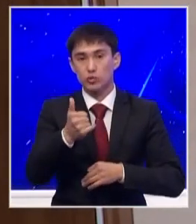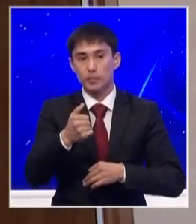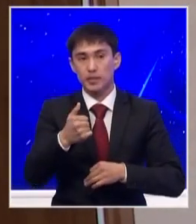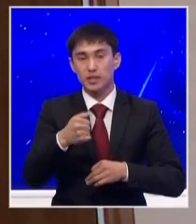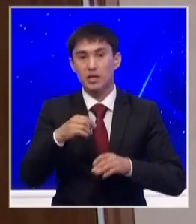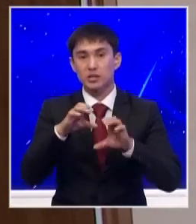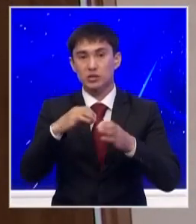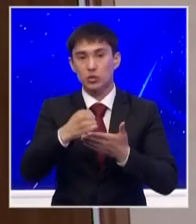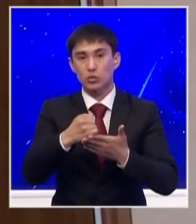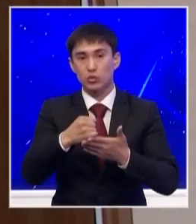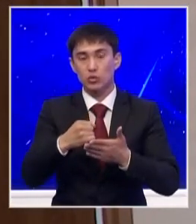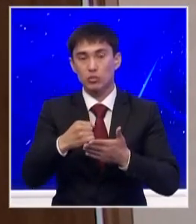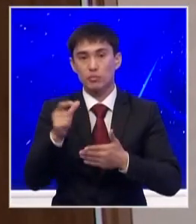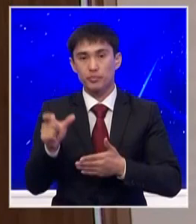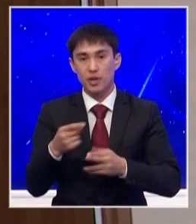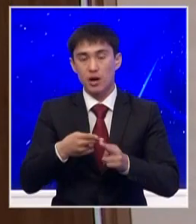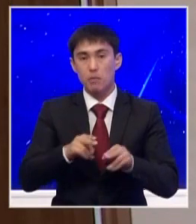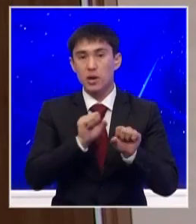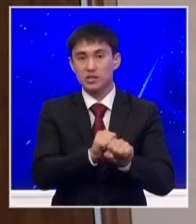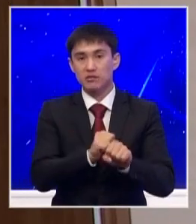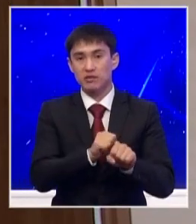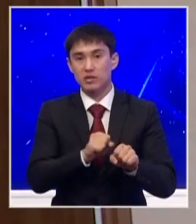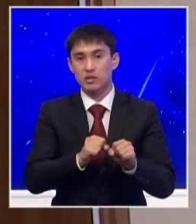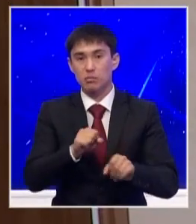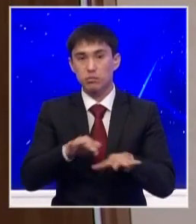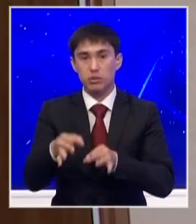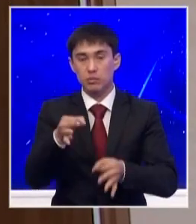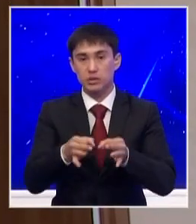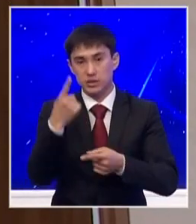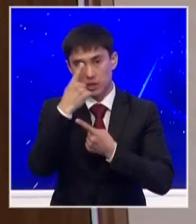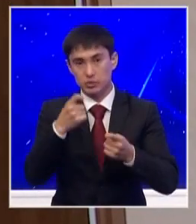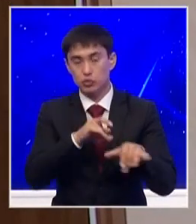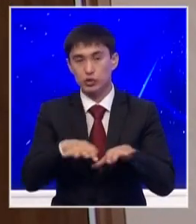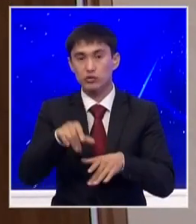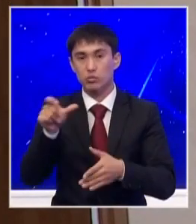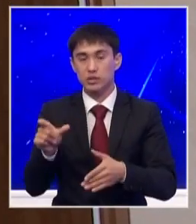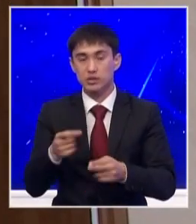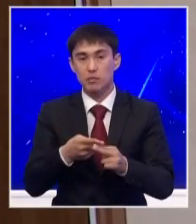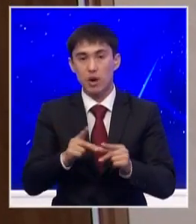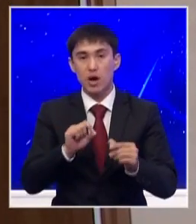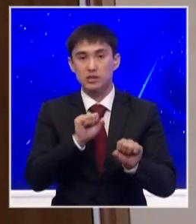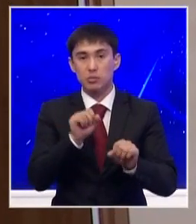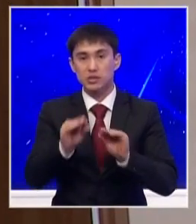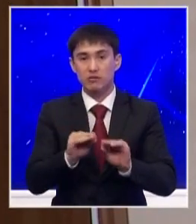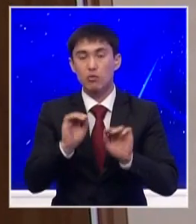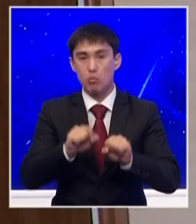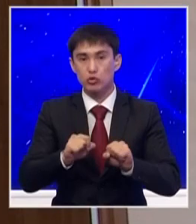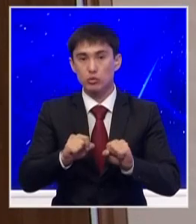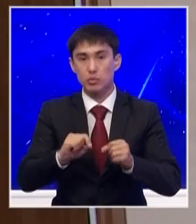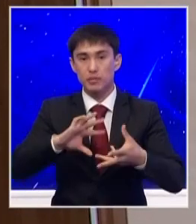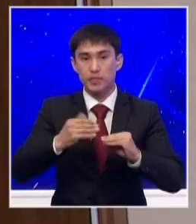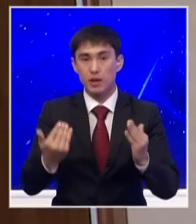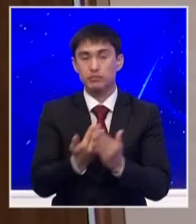за законностью розыска подсудимого. О приостановлении производства по делу сообщить участникам процесса. Постановление может быть обжаловано или принесено